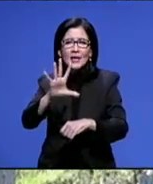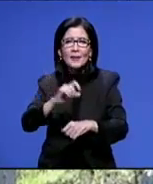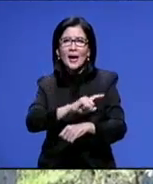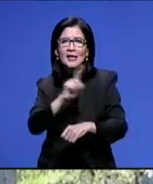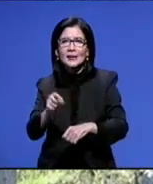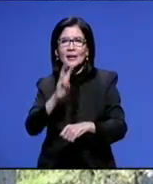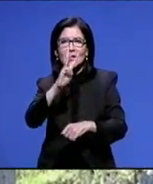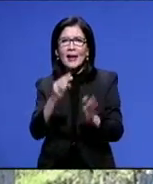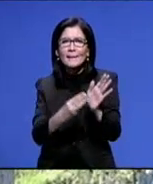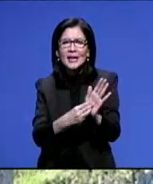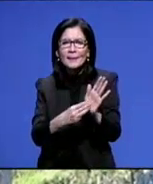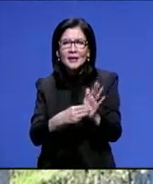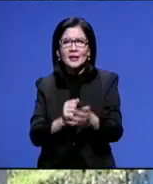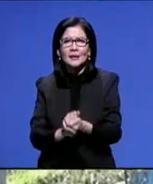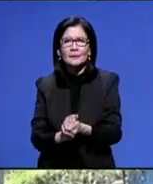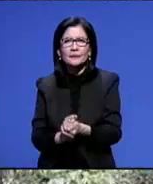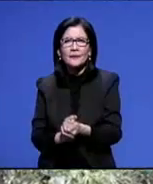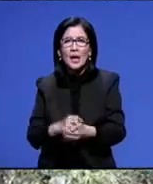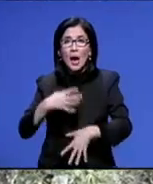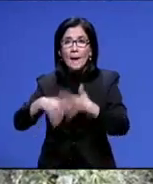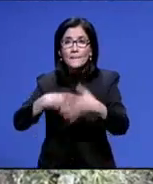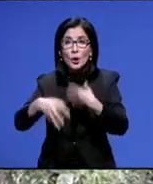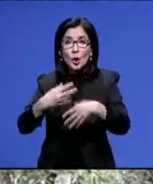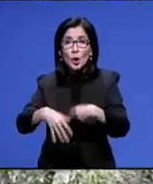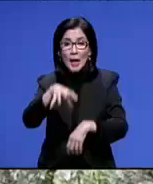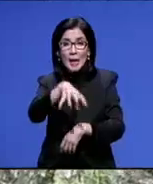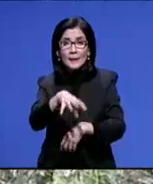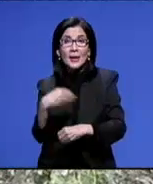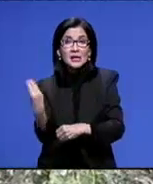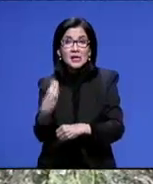3 mm. Meski begitu, pengelola kawasan